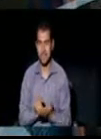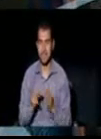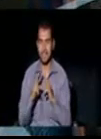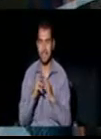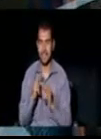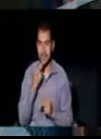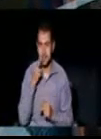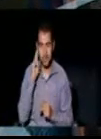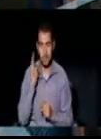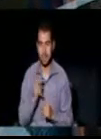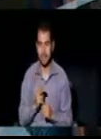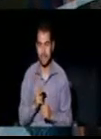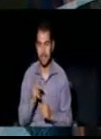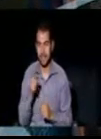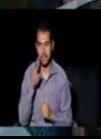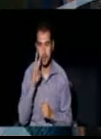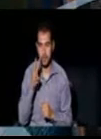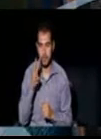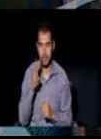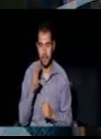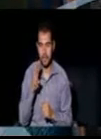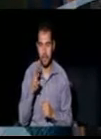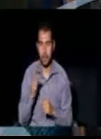شايفة المبادرة بتاعت قمر ازاي؟